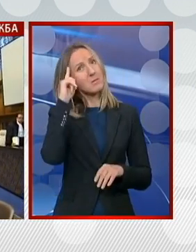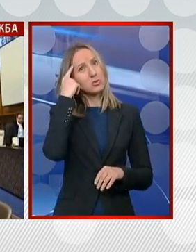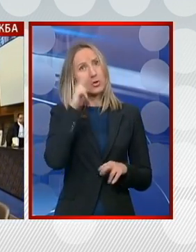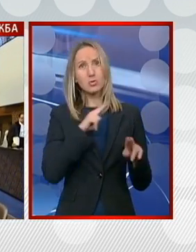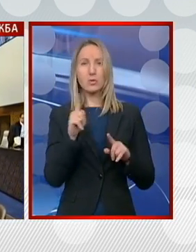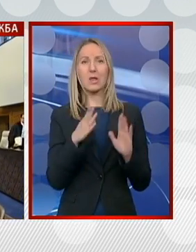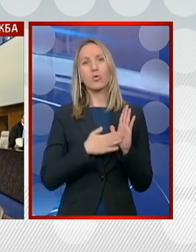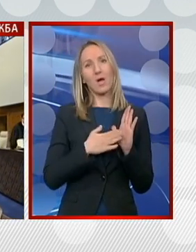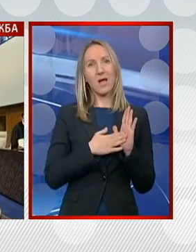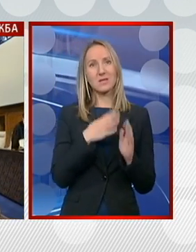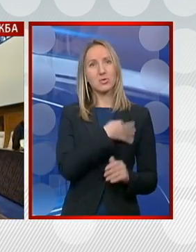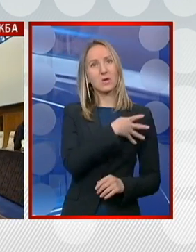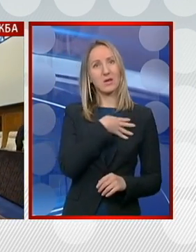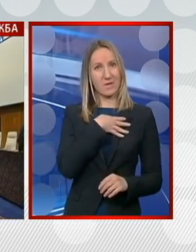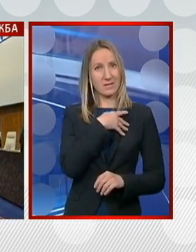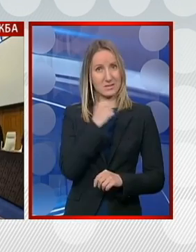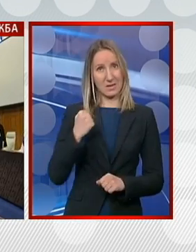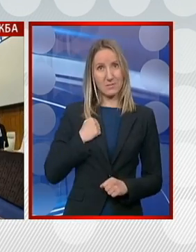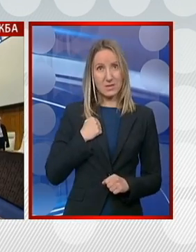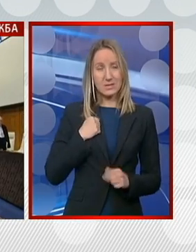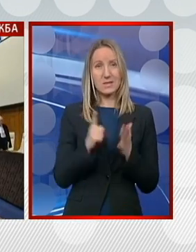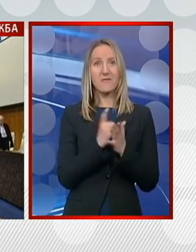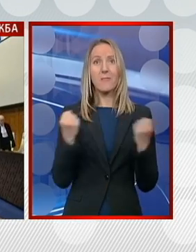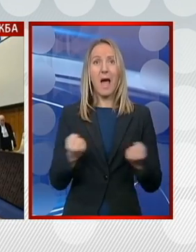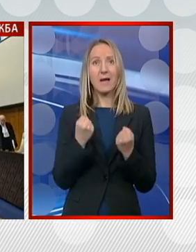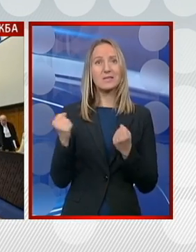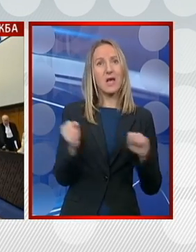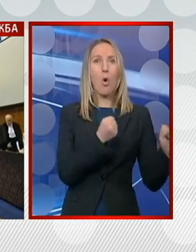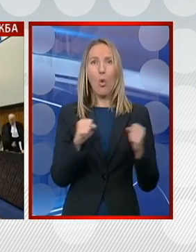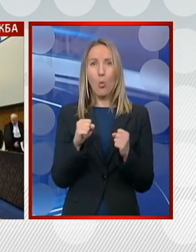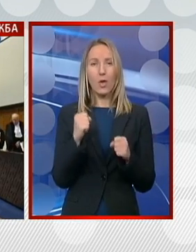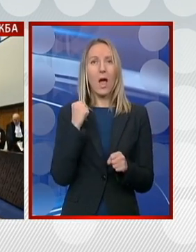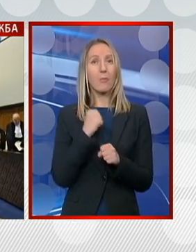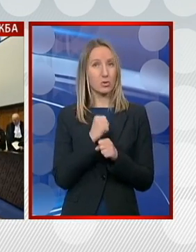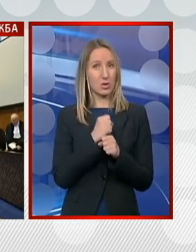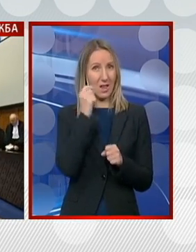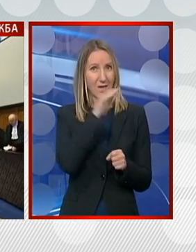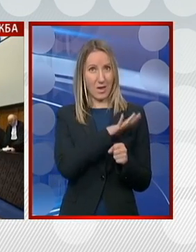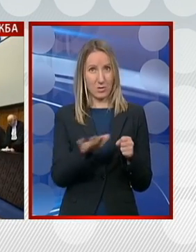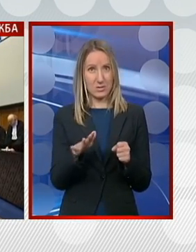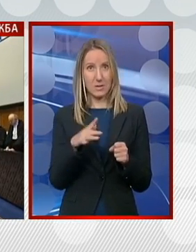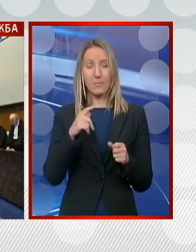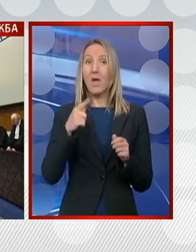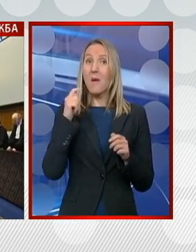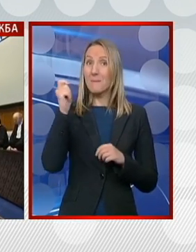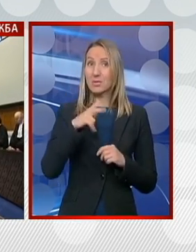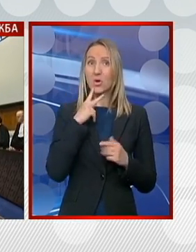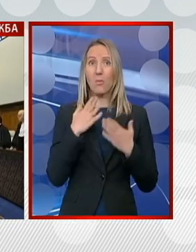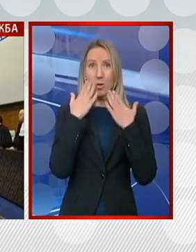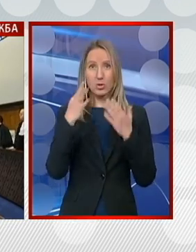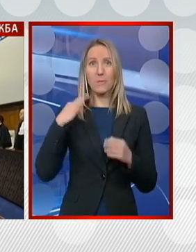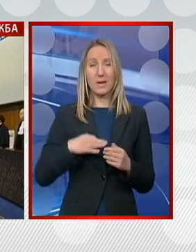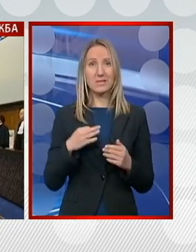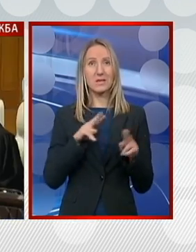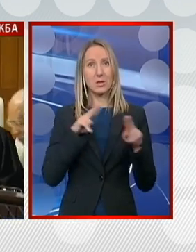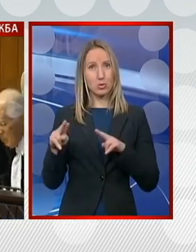nije dokazala da su hrvatske snage tokom akcije Oluja počinile genocid. Presuda koju je pročitao predsjednik suda Petar Tomka